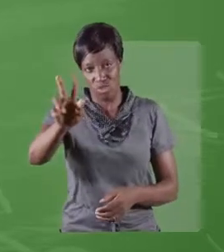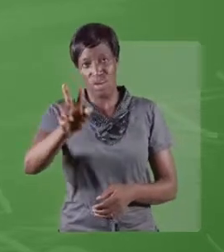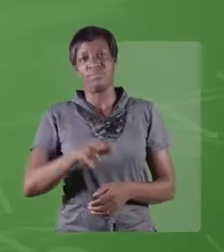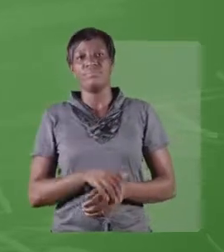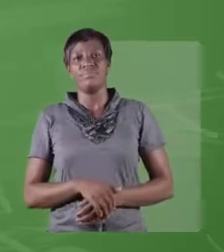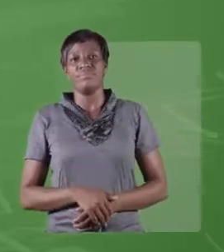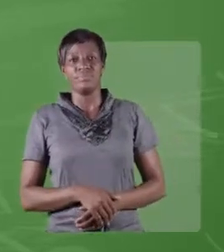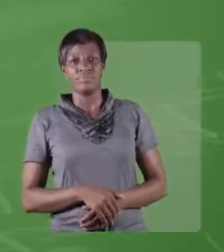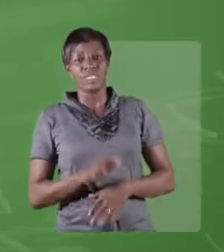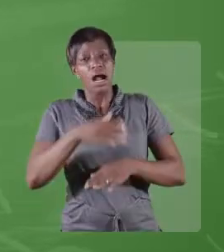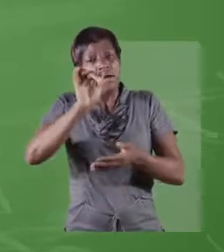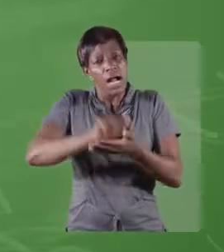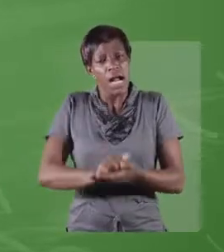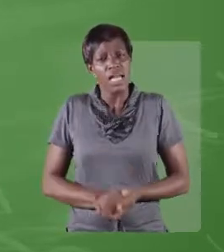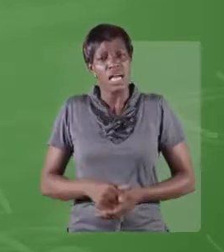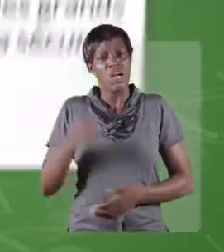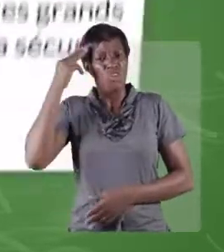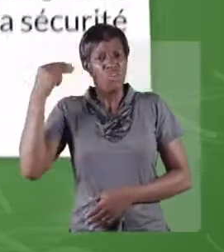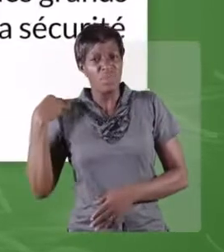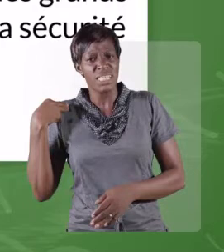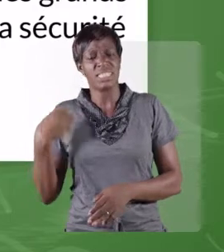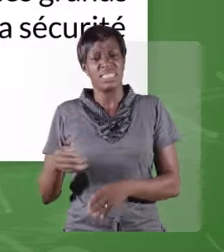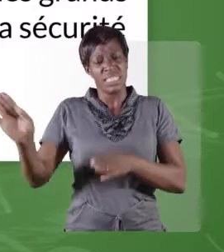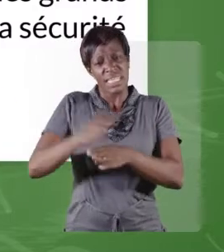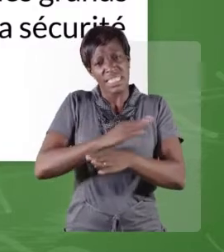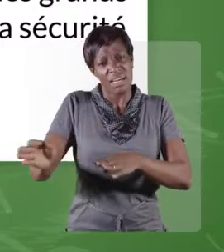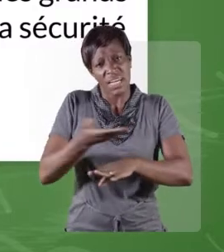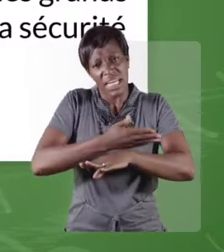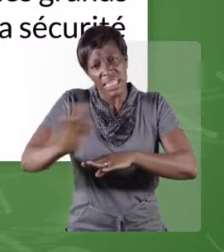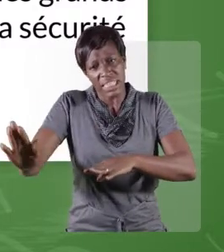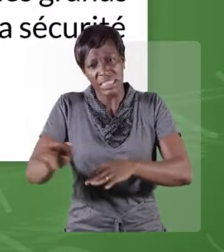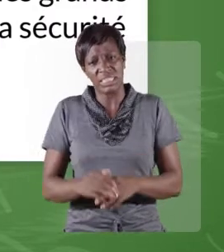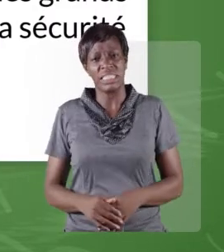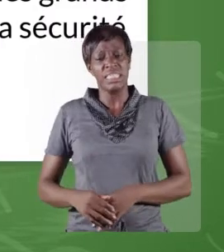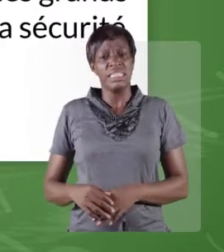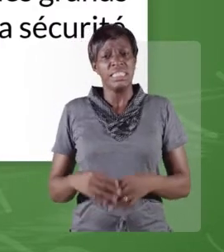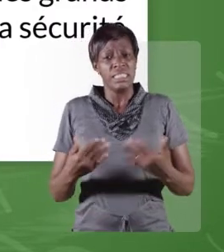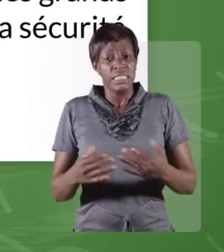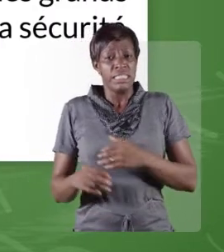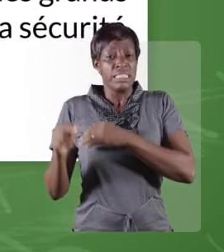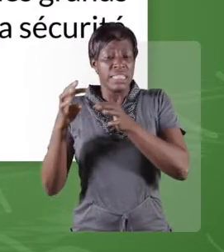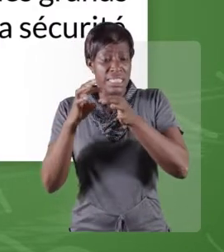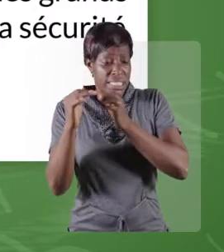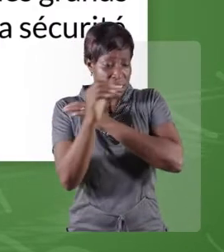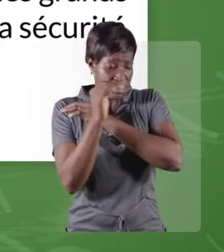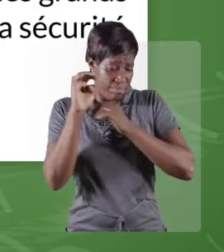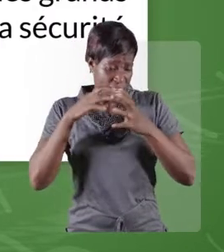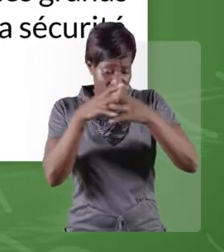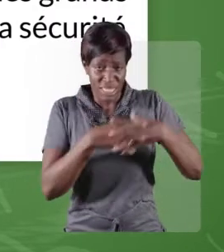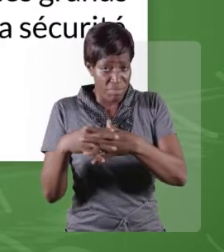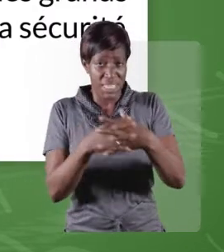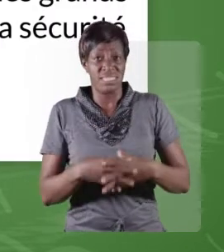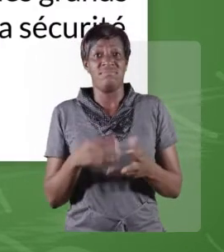Royaume-Uni et de l'URSS affirme la nécessité d'établir aussitôt que possible